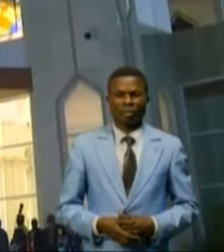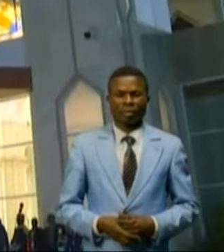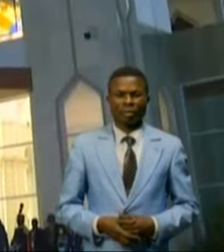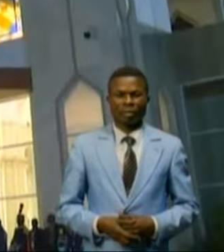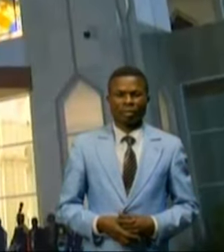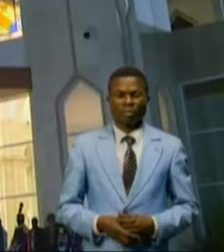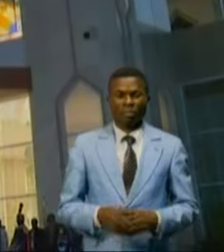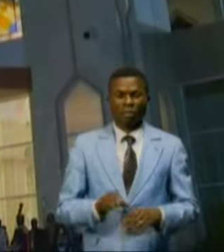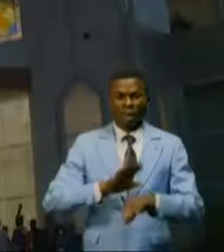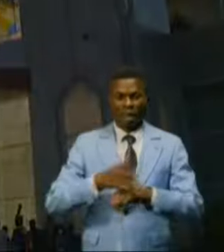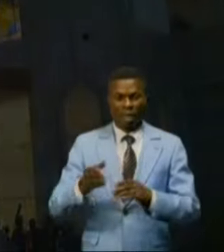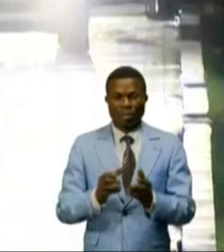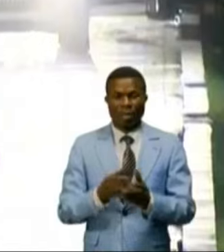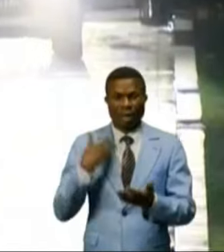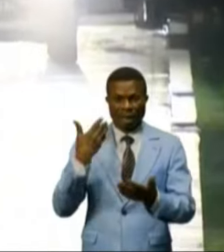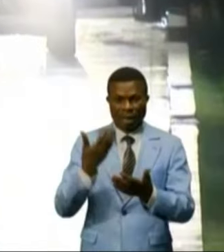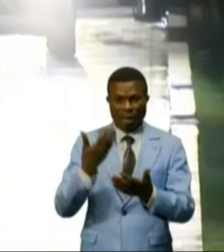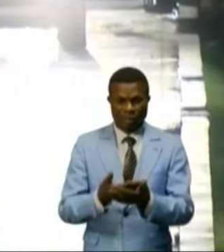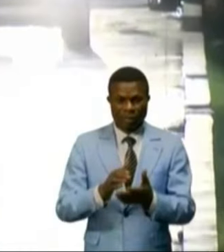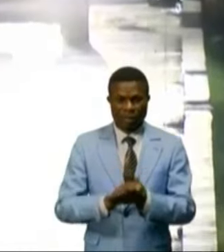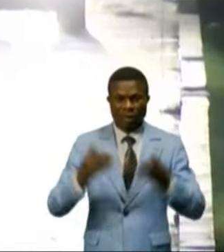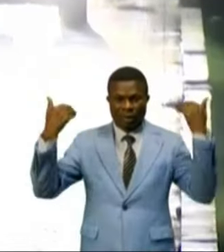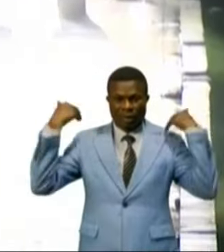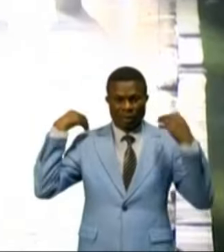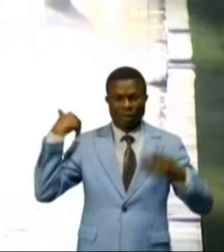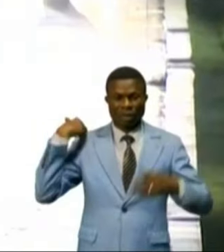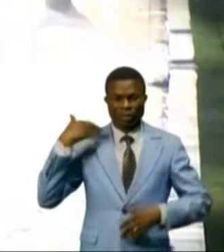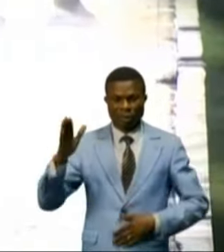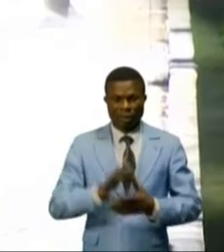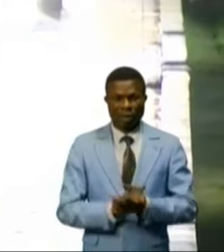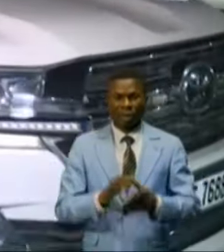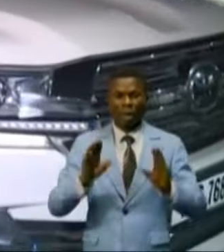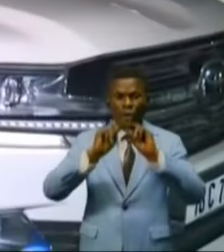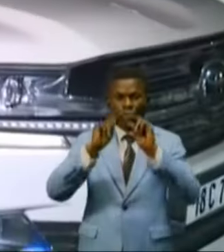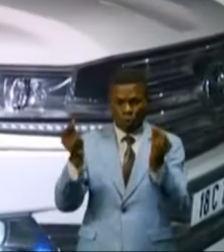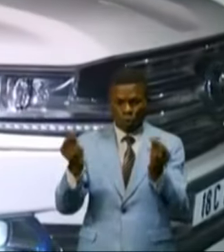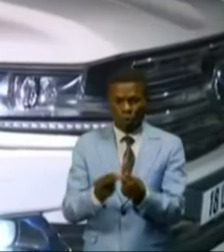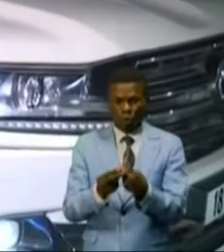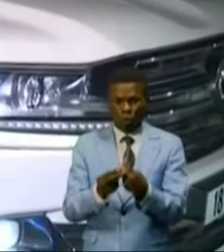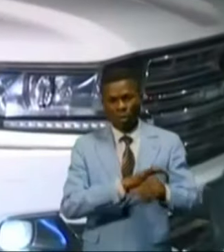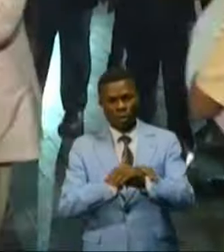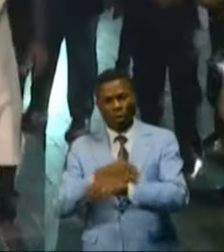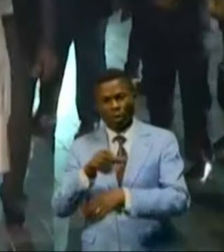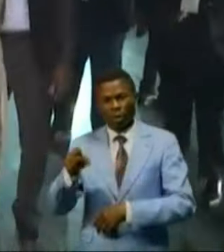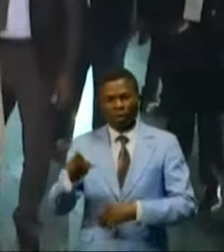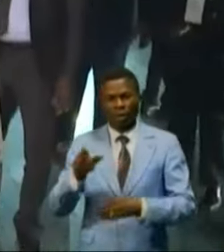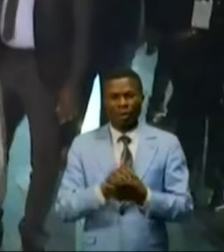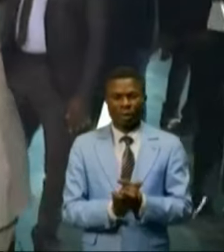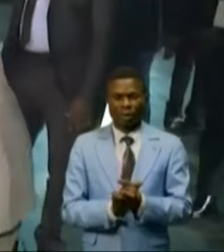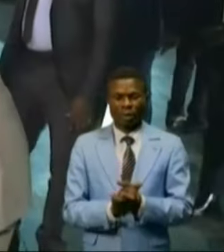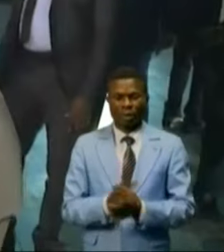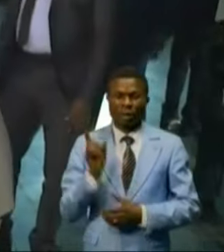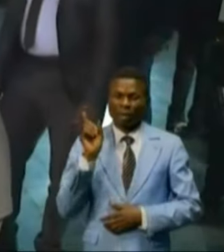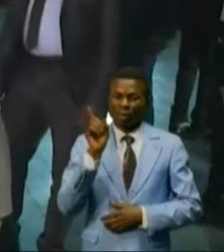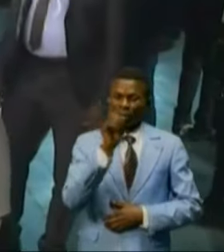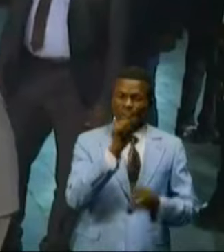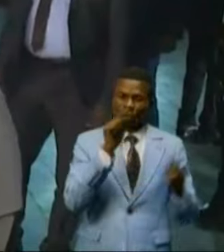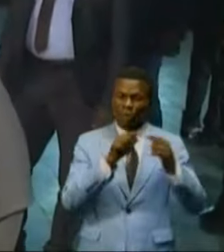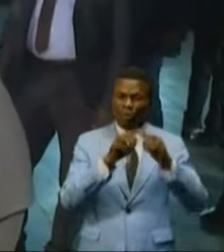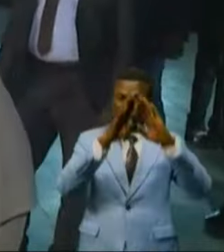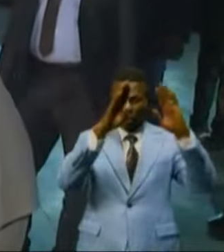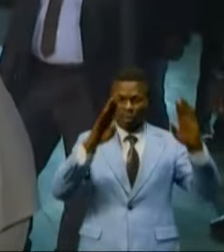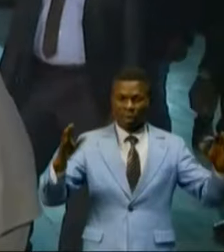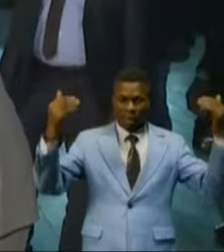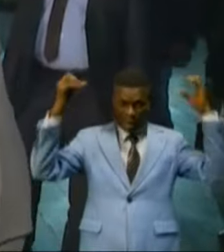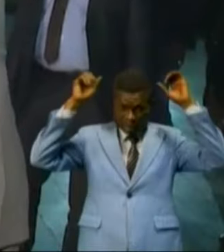Quelques heures après l'arrivée, le chef de l'État et la délégation qui l'accompagne ont pris la direction du palais